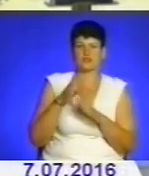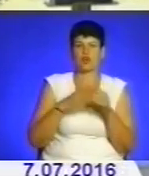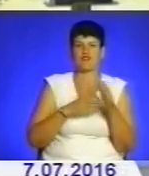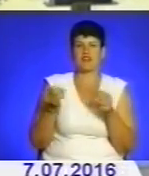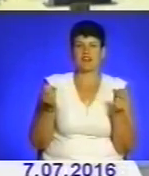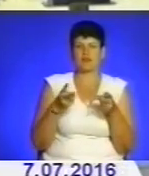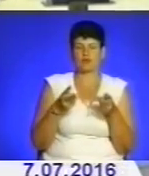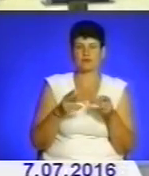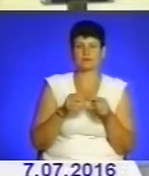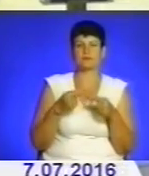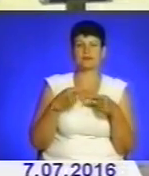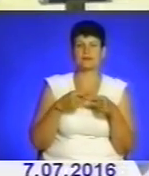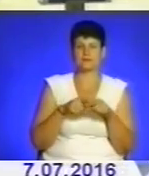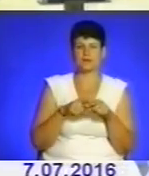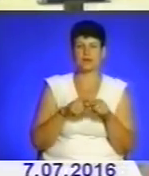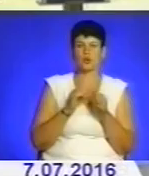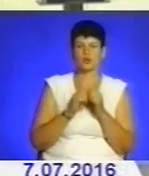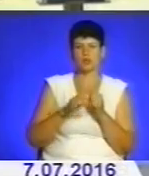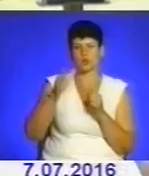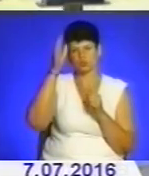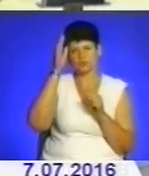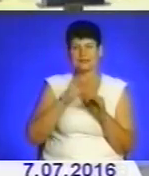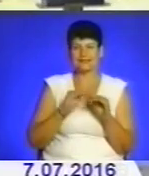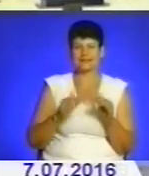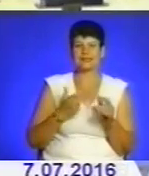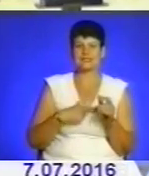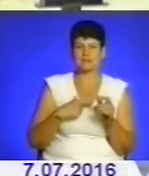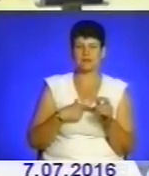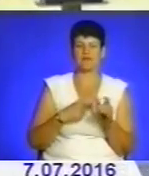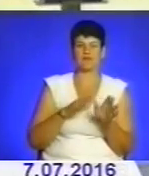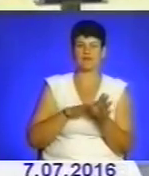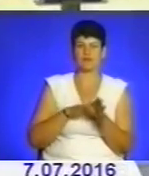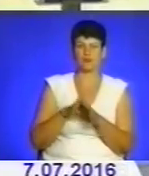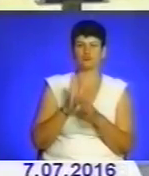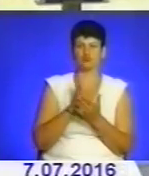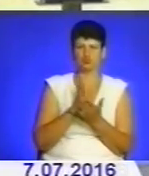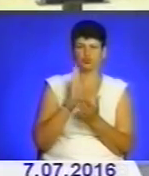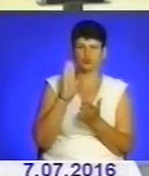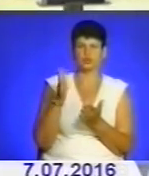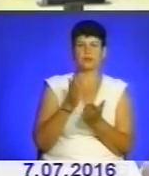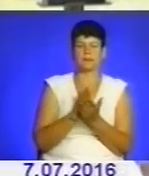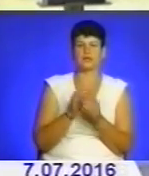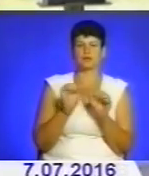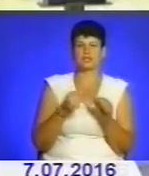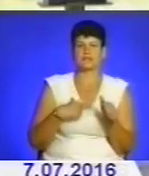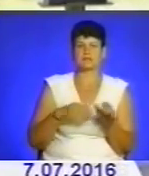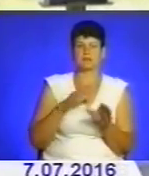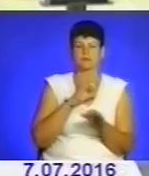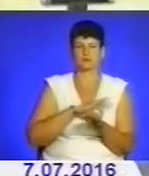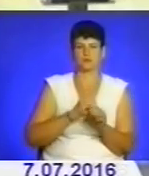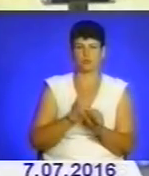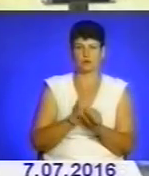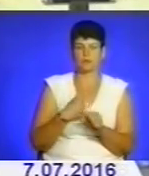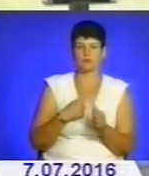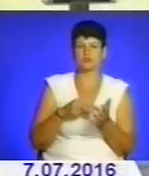і кожна мудра дитина, котра себе реалізувала в навчанні, вона буде мати можливість себе реалізувати в роботі. Ми